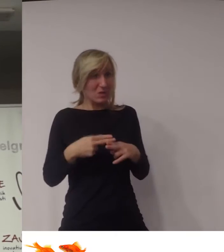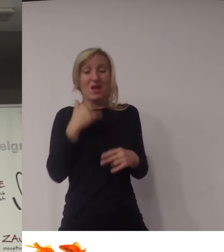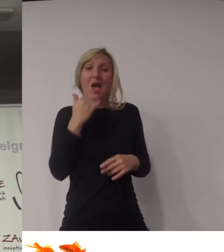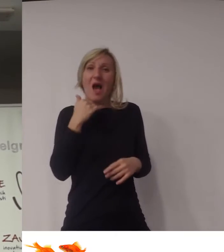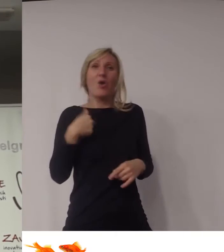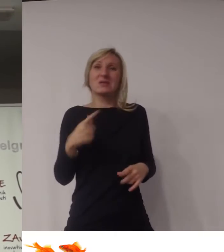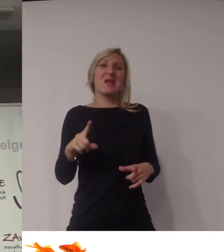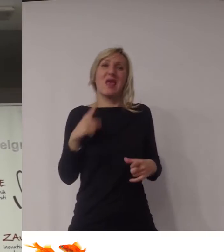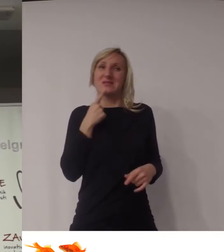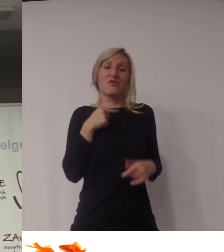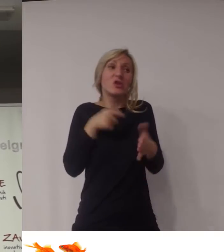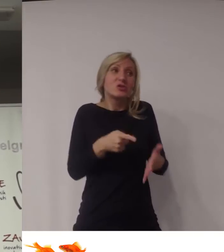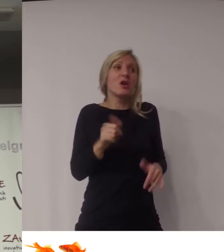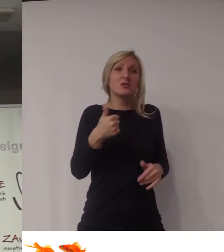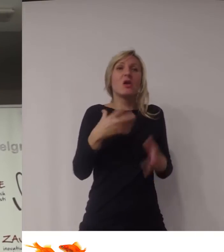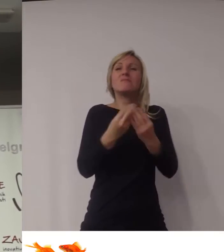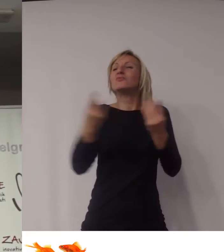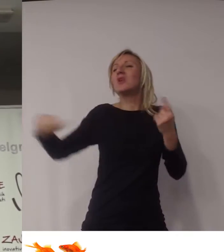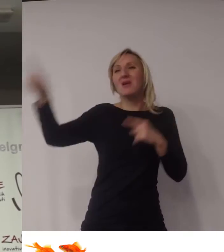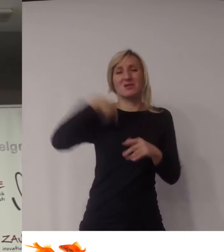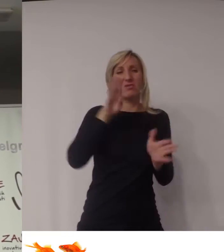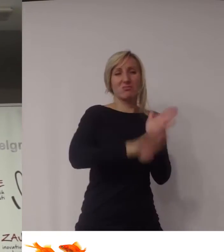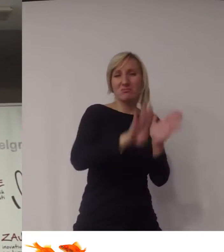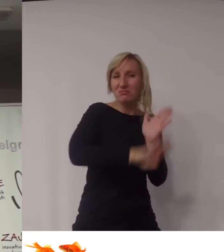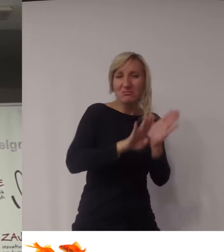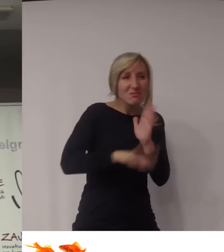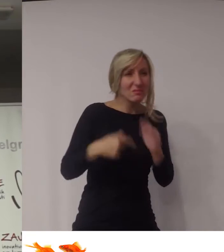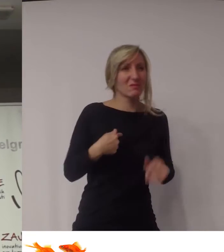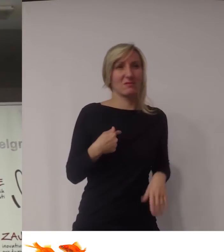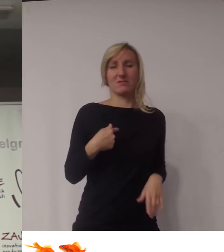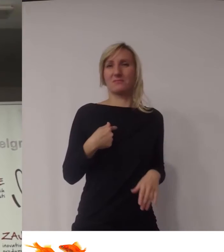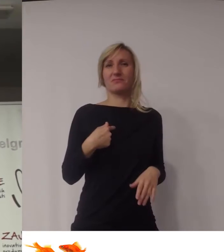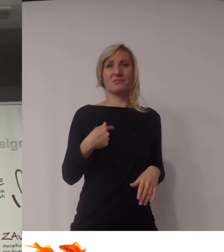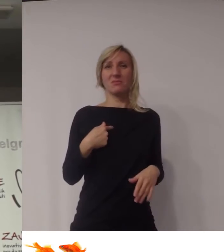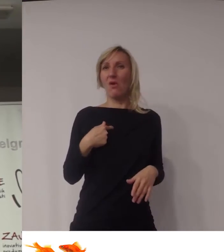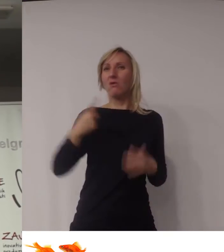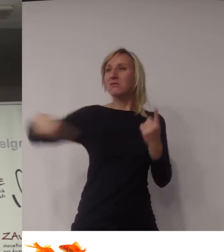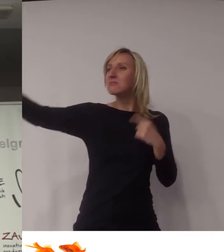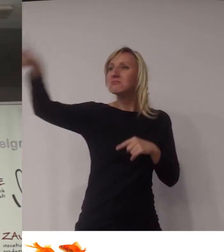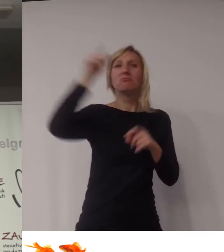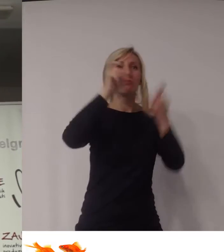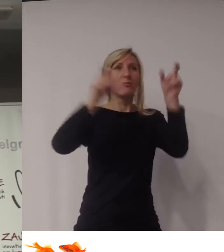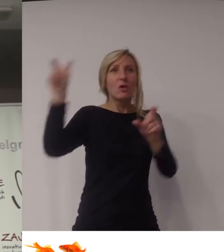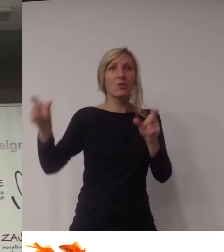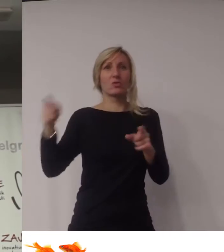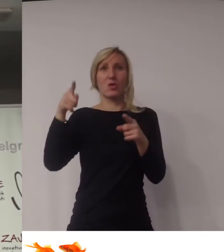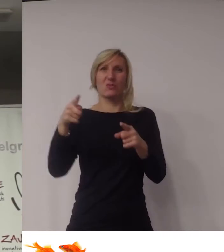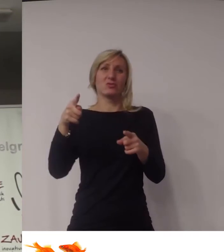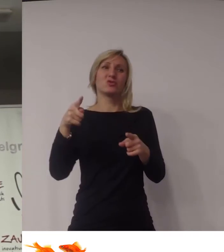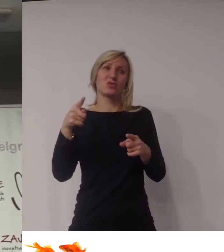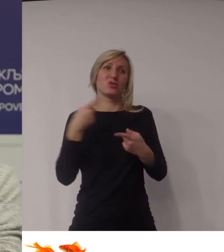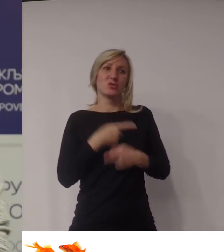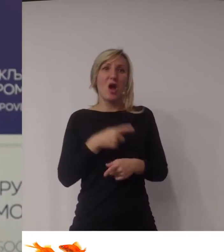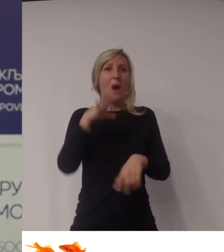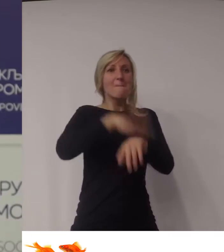sviđa. Često budem diskriminisan od strane okoline, ono što je najžalije, od